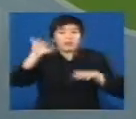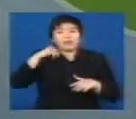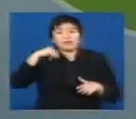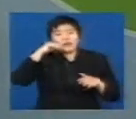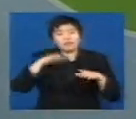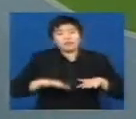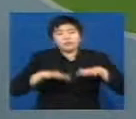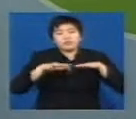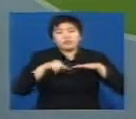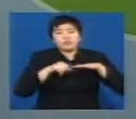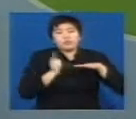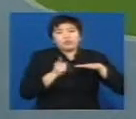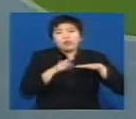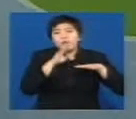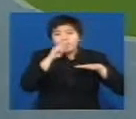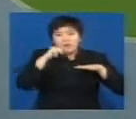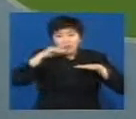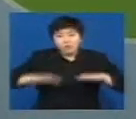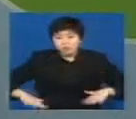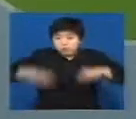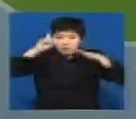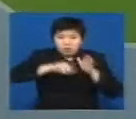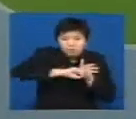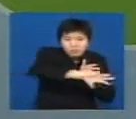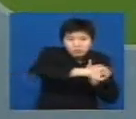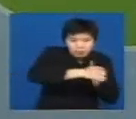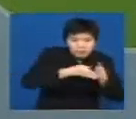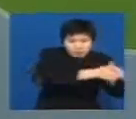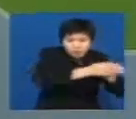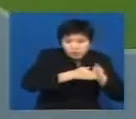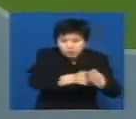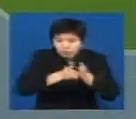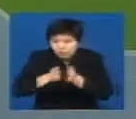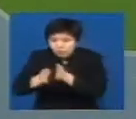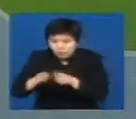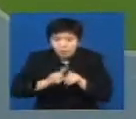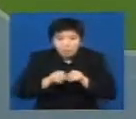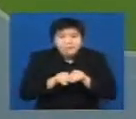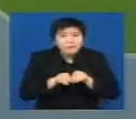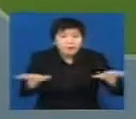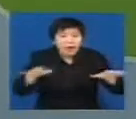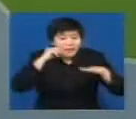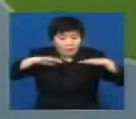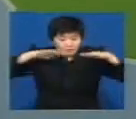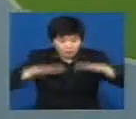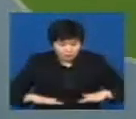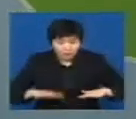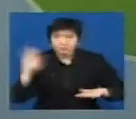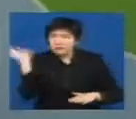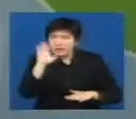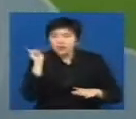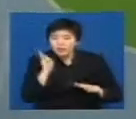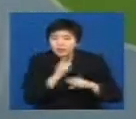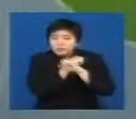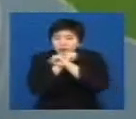ไม่ออกนะใช้เต็มที ่ ให้ออกเนี่ยนะฮะออกเฉพาะที่เกินนะต้องเข้าใจนะว่า ไม่ใช่ออกหมด ไม่รัฐบาลนะหรือนักวิชา